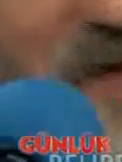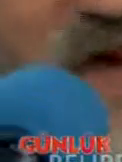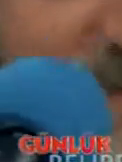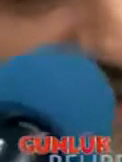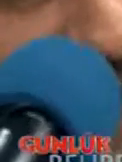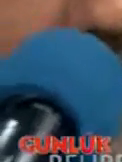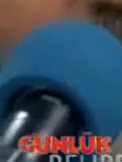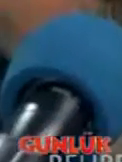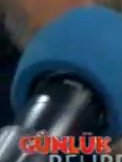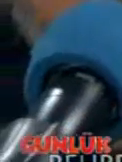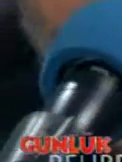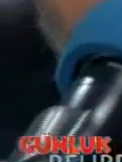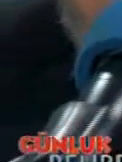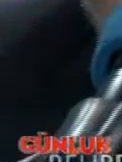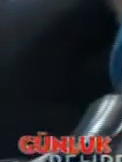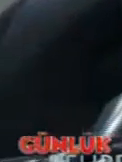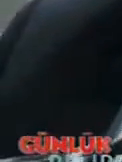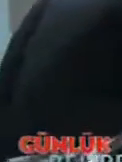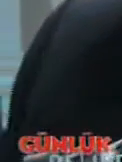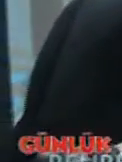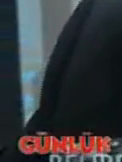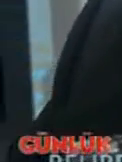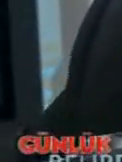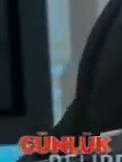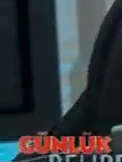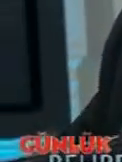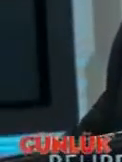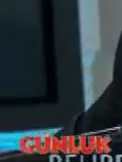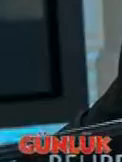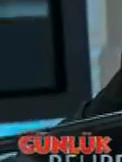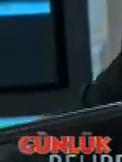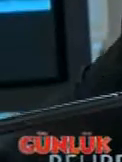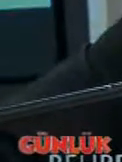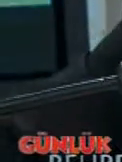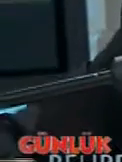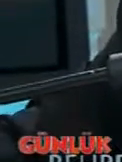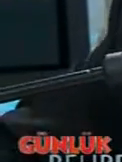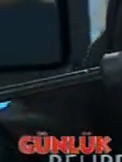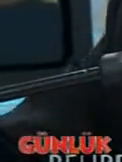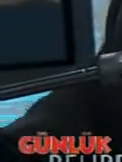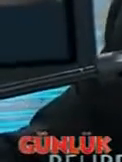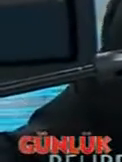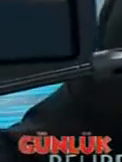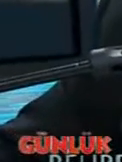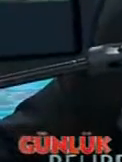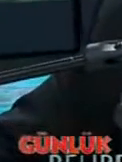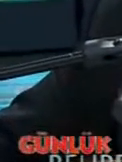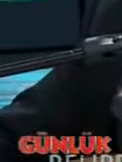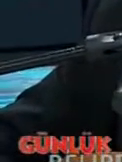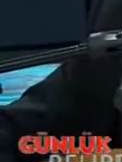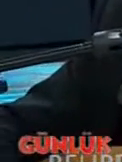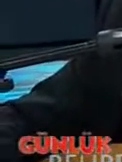düştün. Sen de tek sevgilim aklıma düştün, nazen